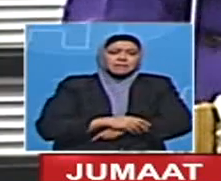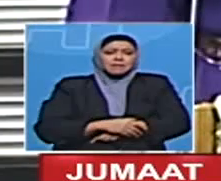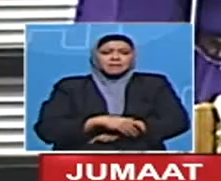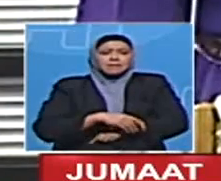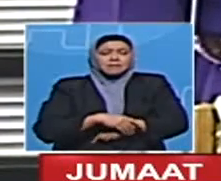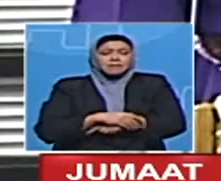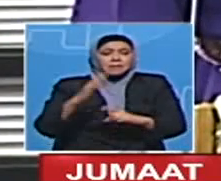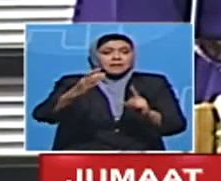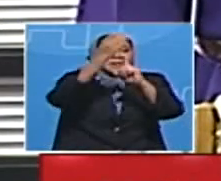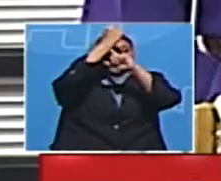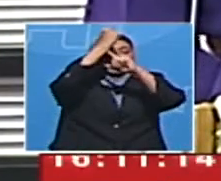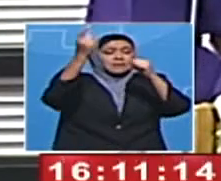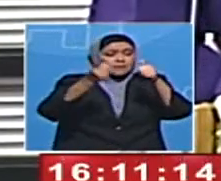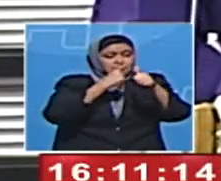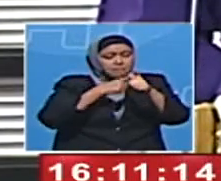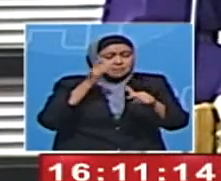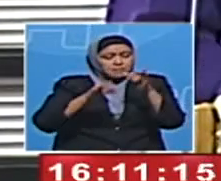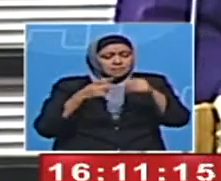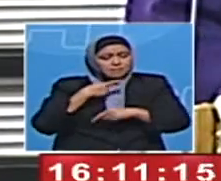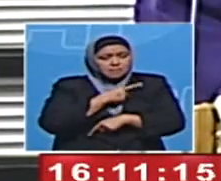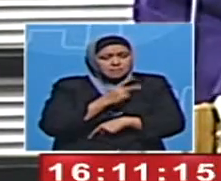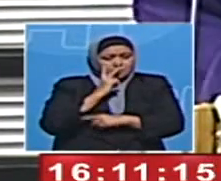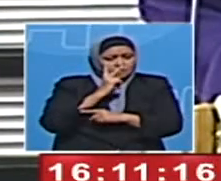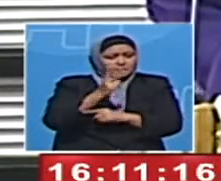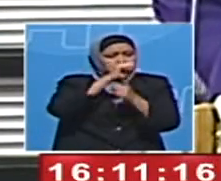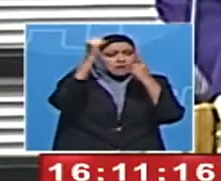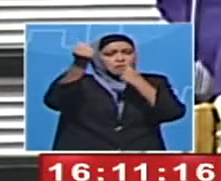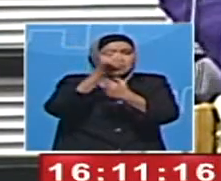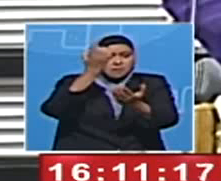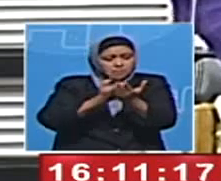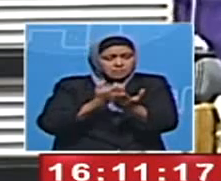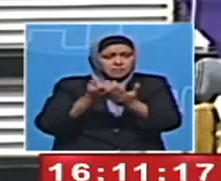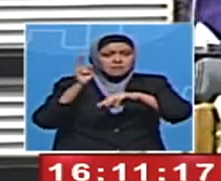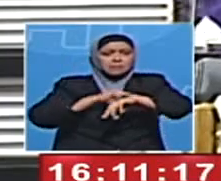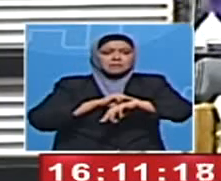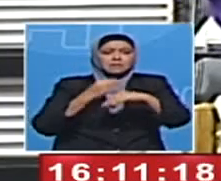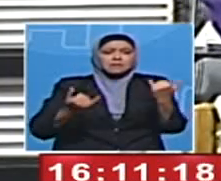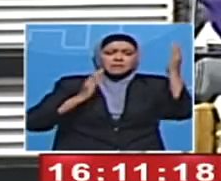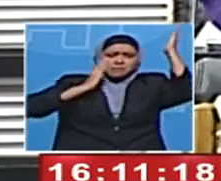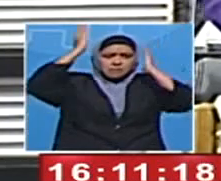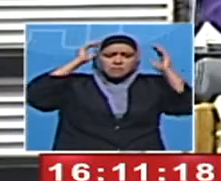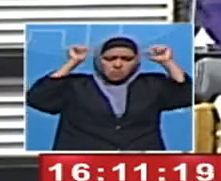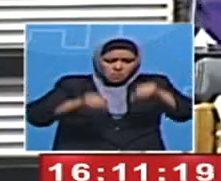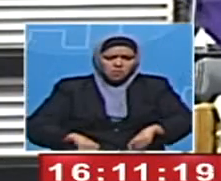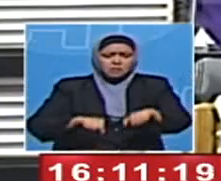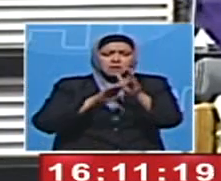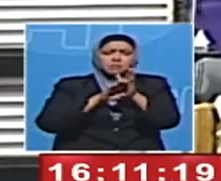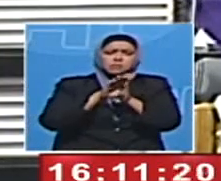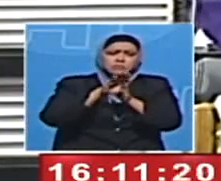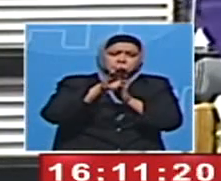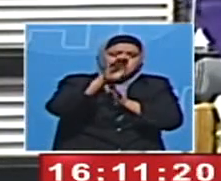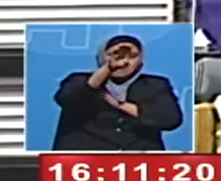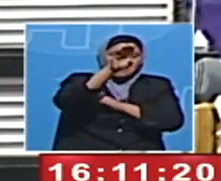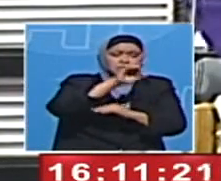pertama Jika ditinjau situasi ekonomi semasa Malaysia ia mampu berkembang sebanyak